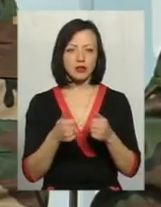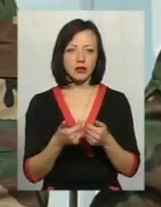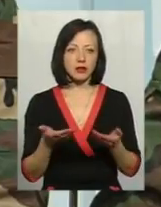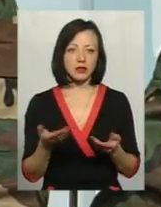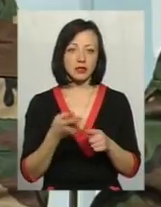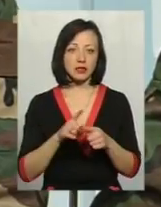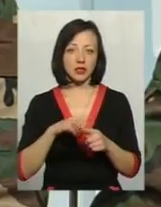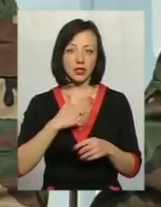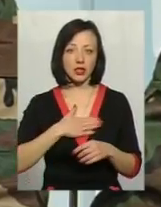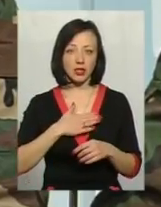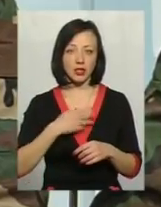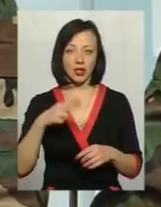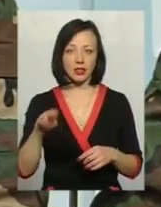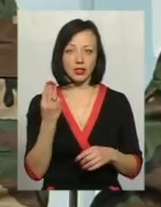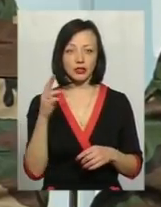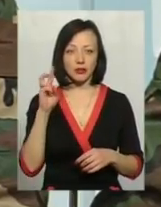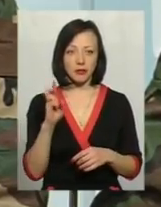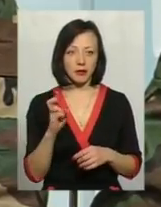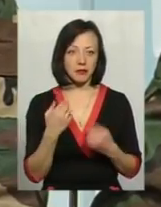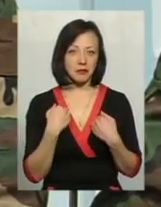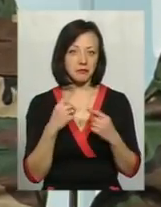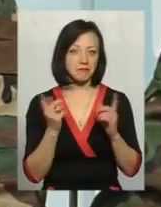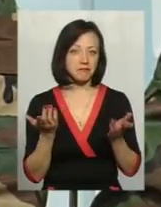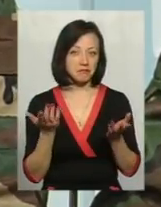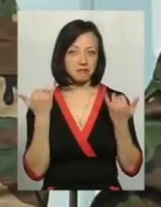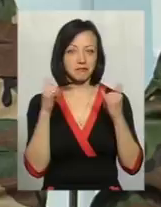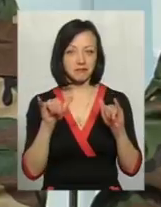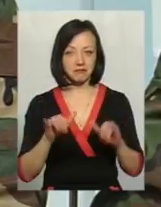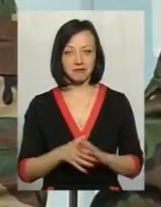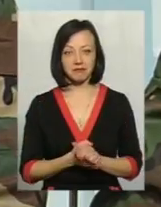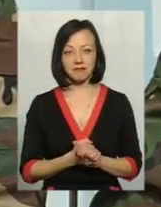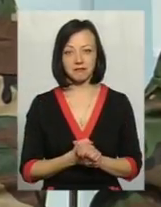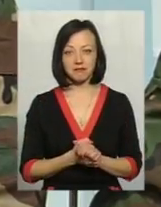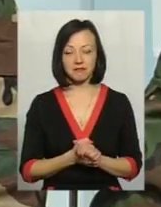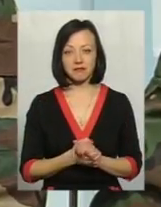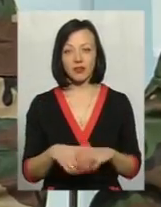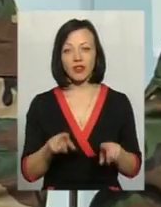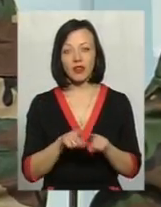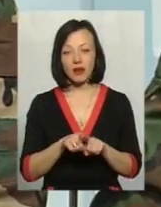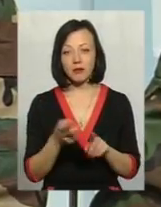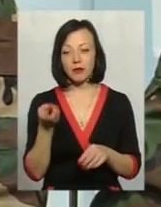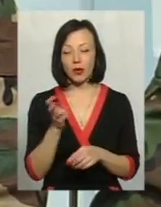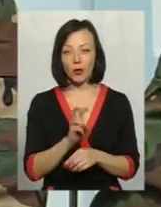це наше ДШБ. Ми так всі, опа. Ну, приходимо.